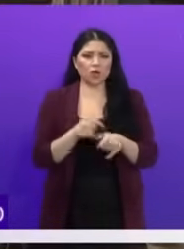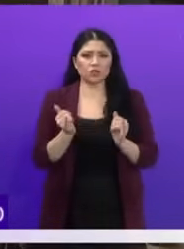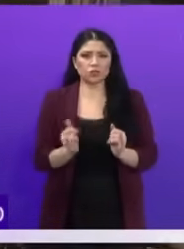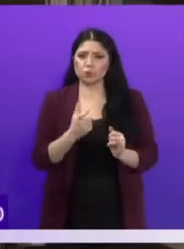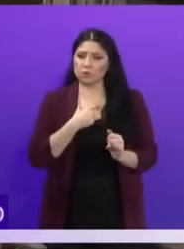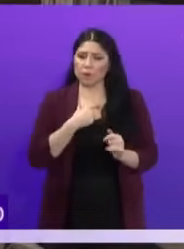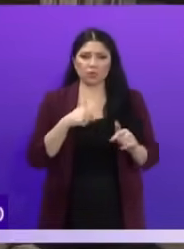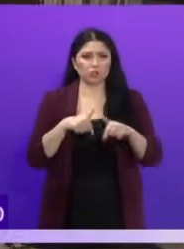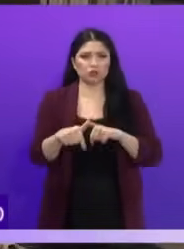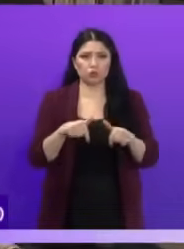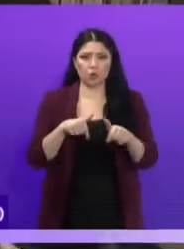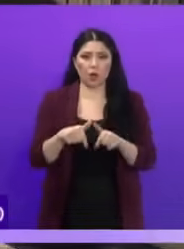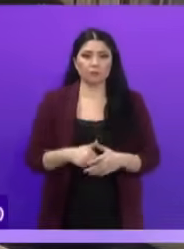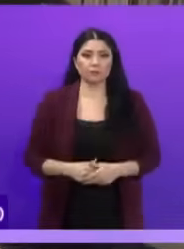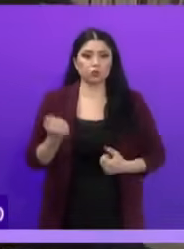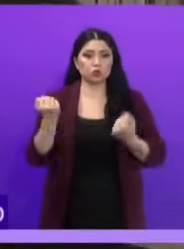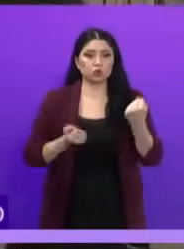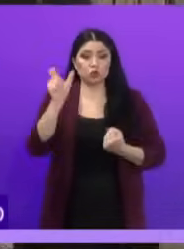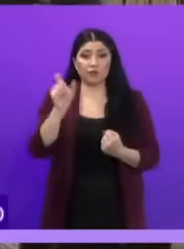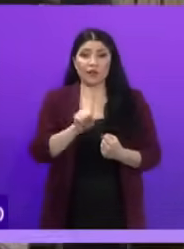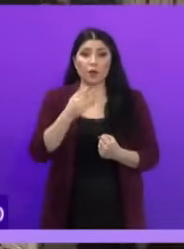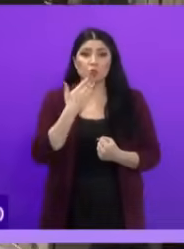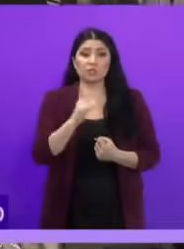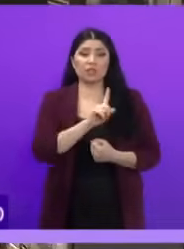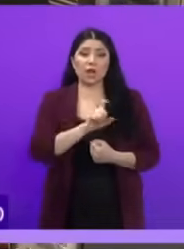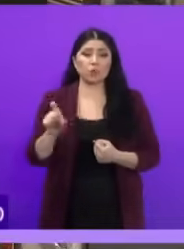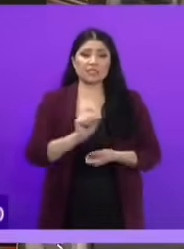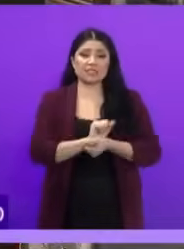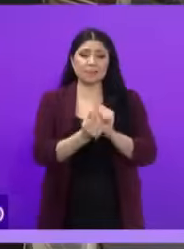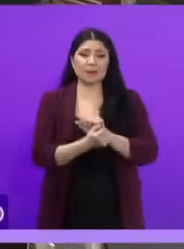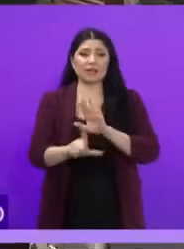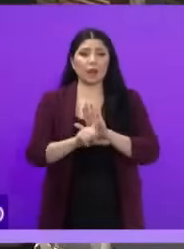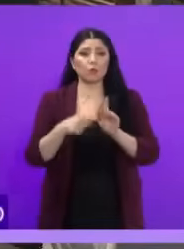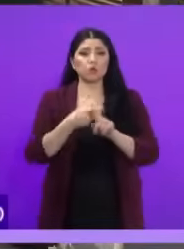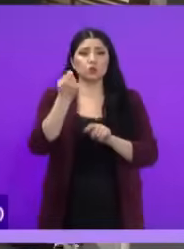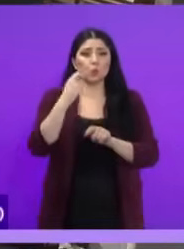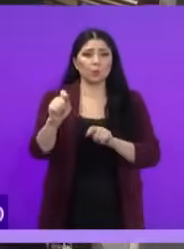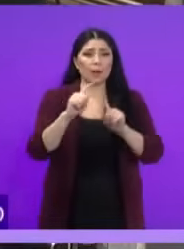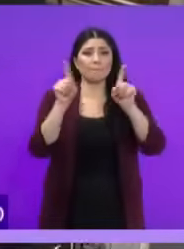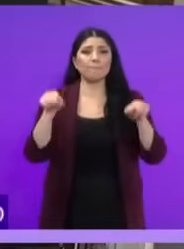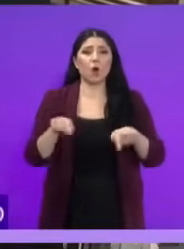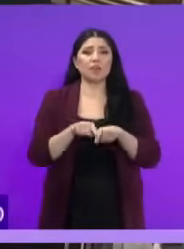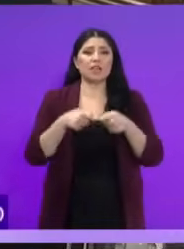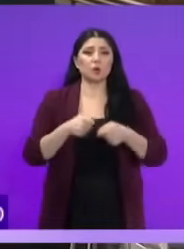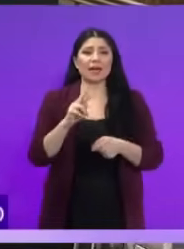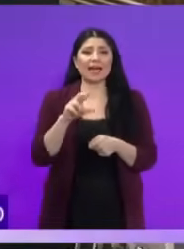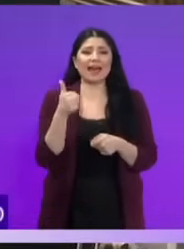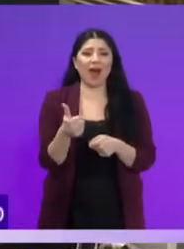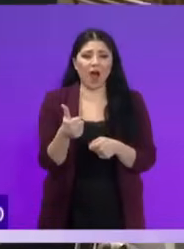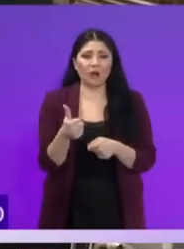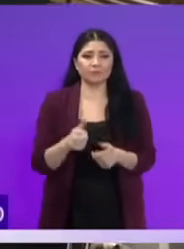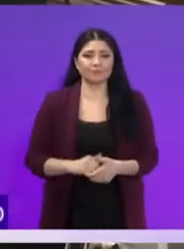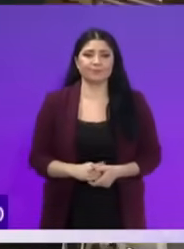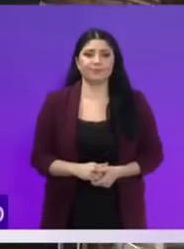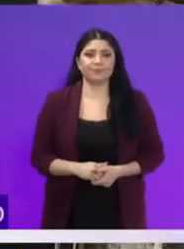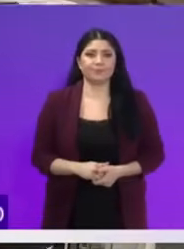poate circula. Șoferii sunt nemulțumiți de schimbările de legi și de scumpirile polițelor RCA și vă spuneam